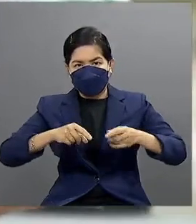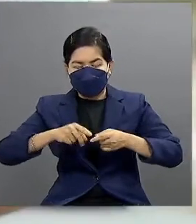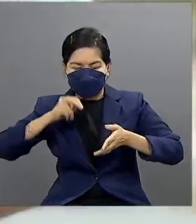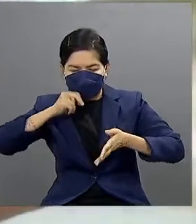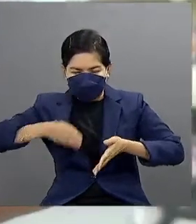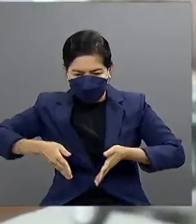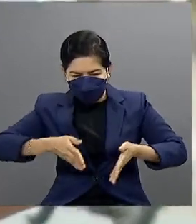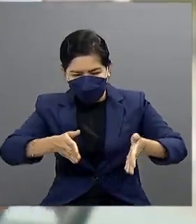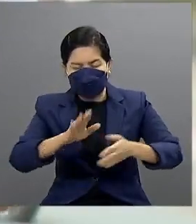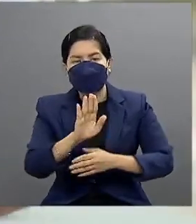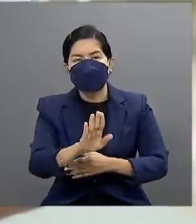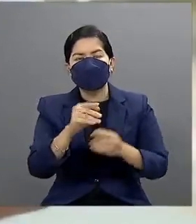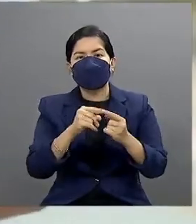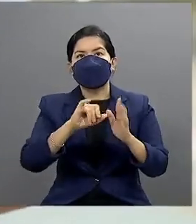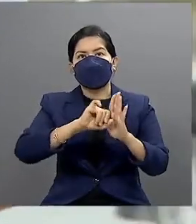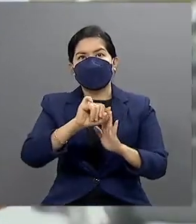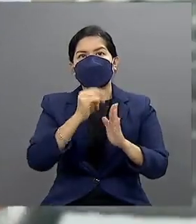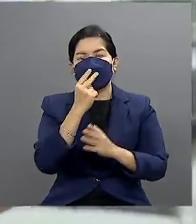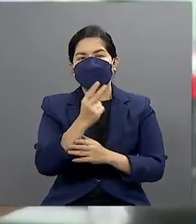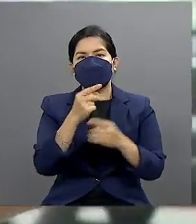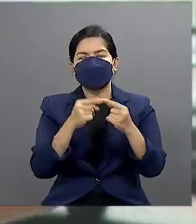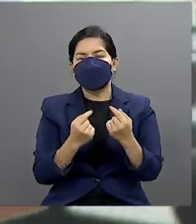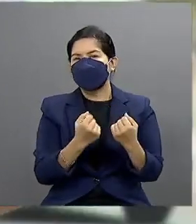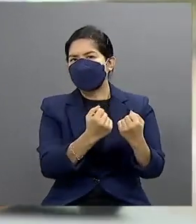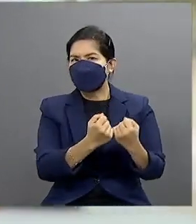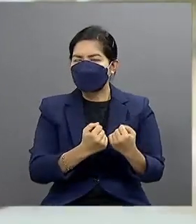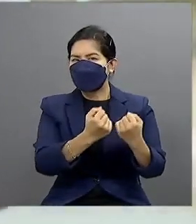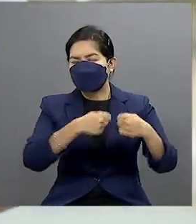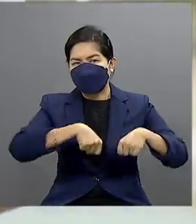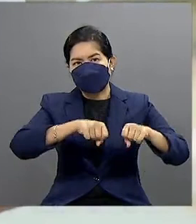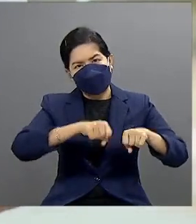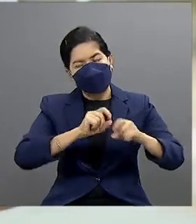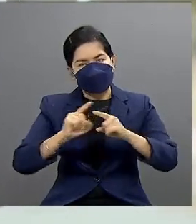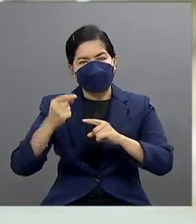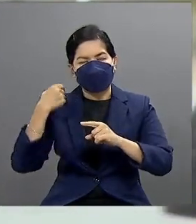รแล้วก็การเดินทางท่องเที่ยวค่อนข้างที่จะคึกคักทีเดียวนะครับที่จังหวัดเชียง